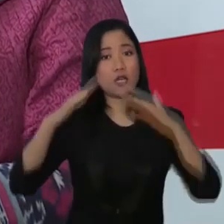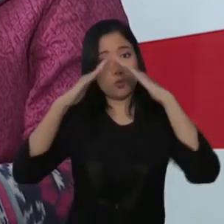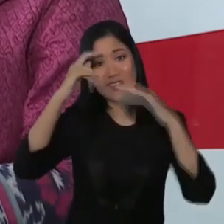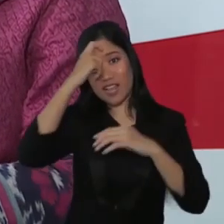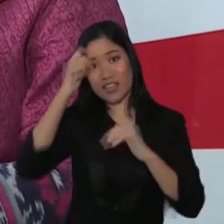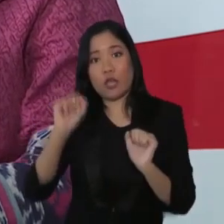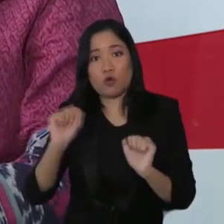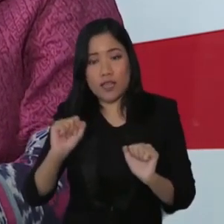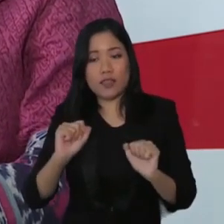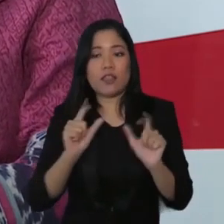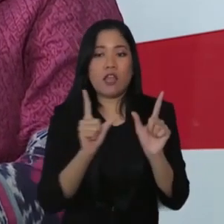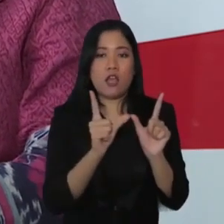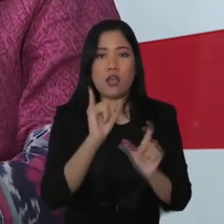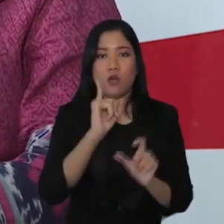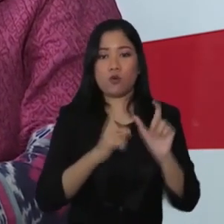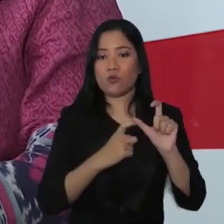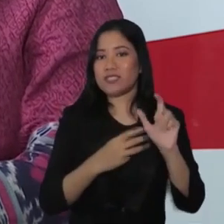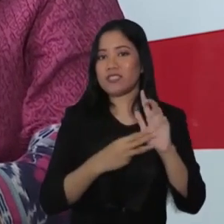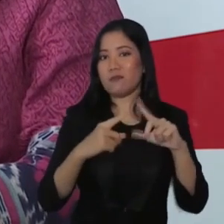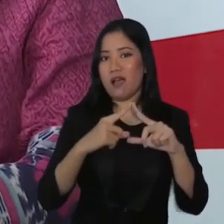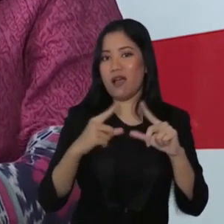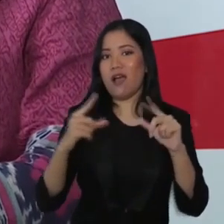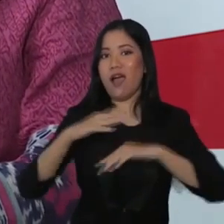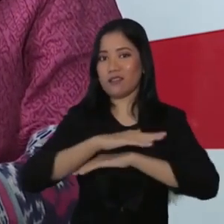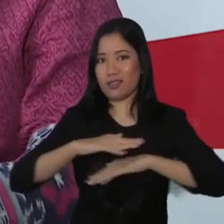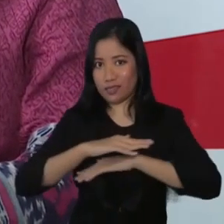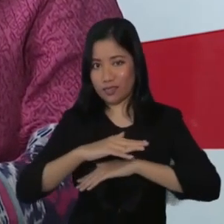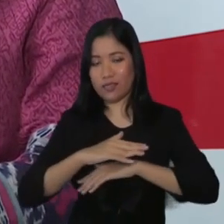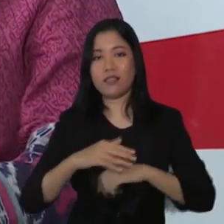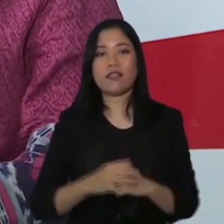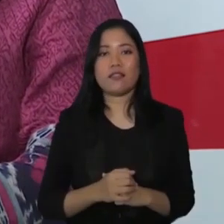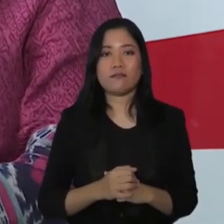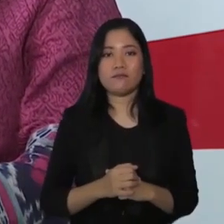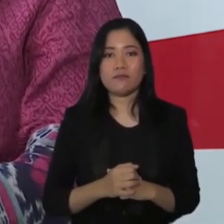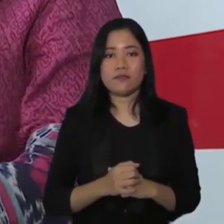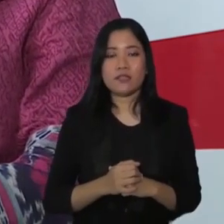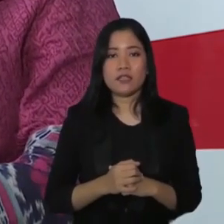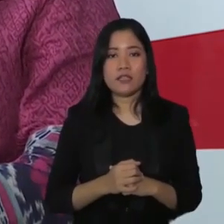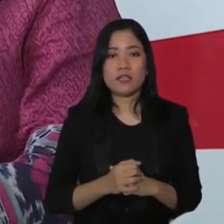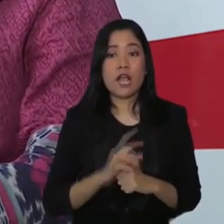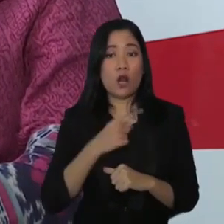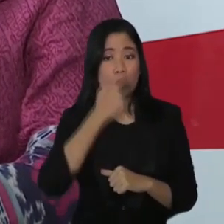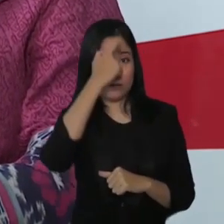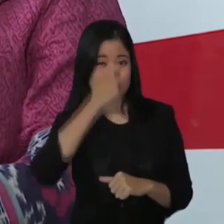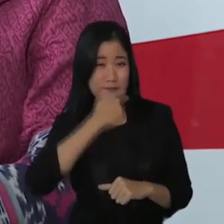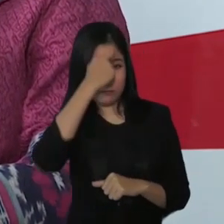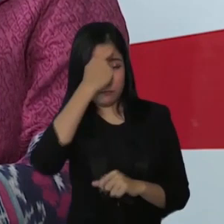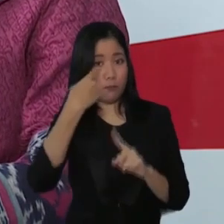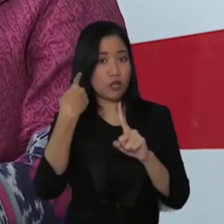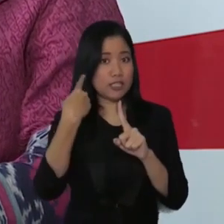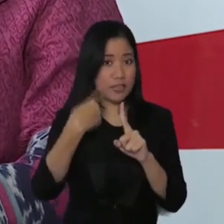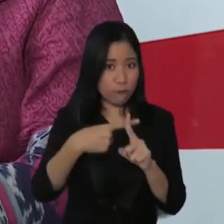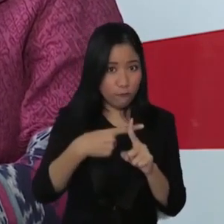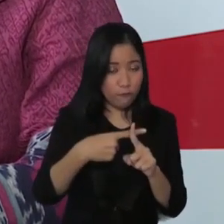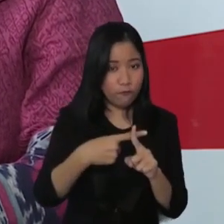bisa menangani kasus-kasus ringan. Seperti kita ketahui, untuk kasus positif yang sudah kita